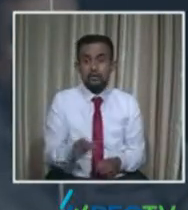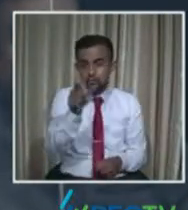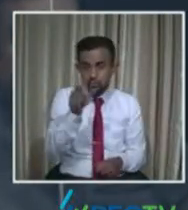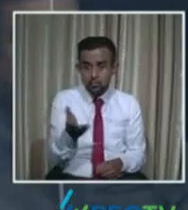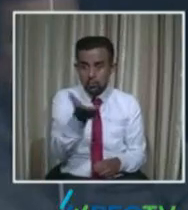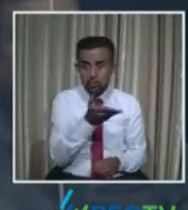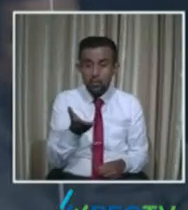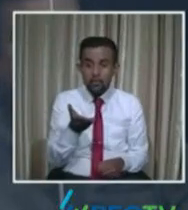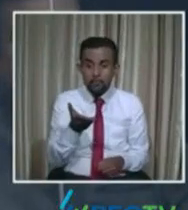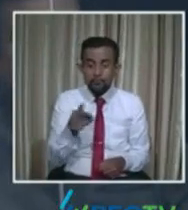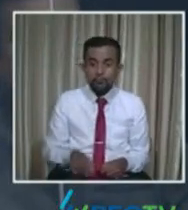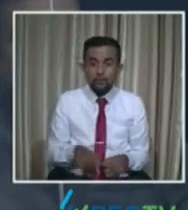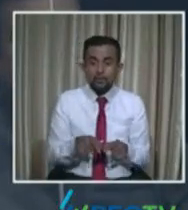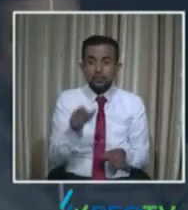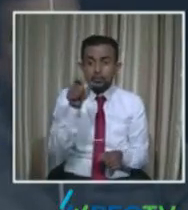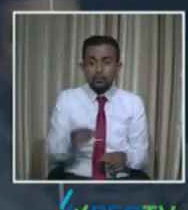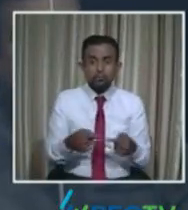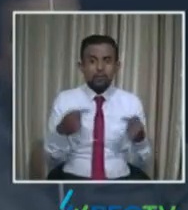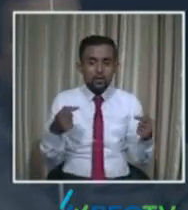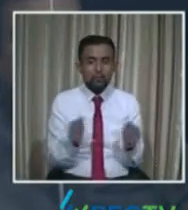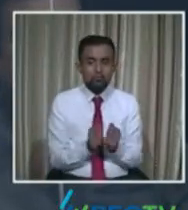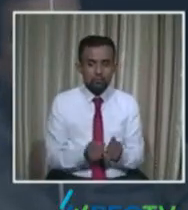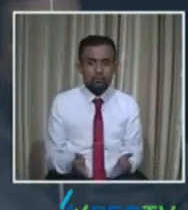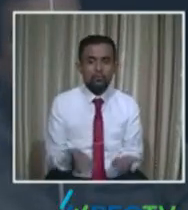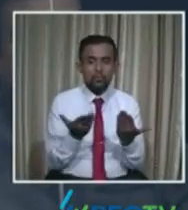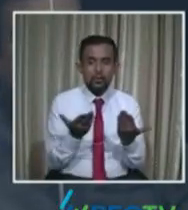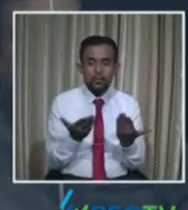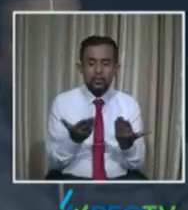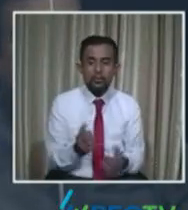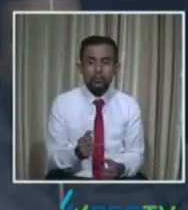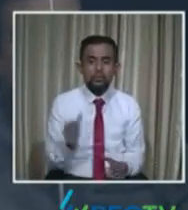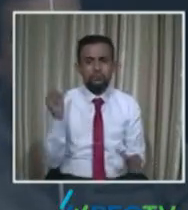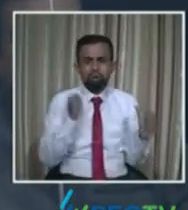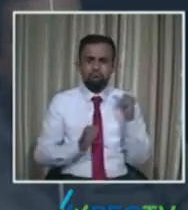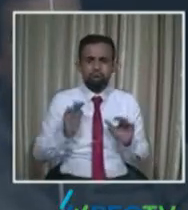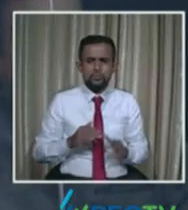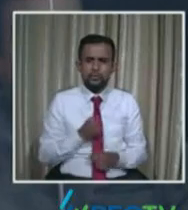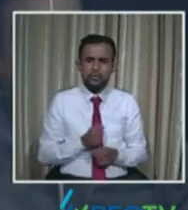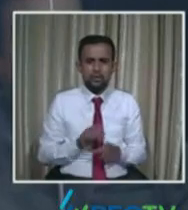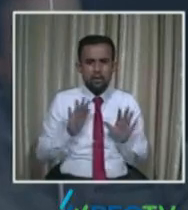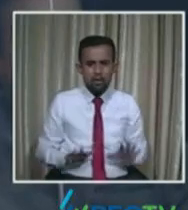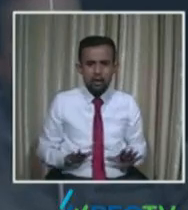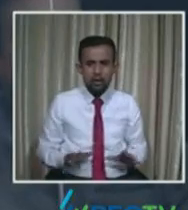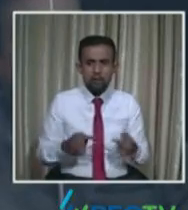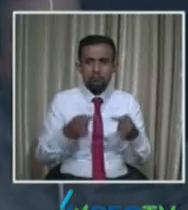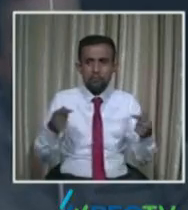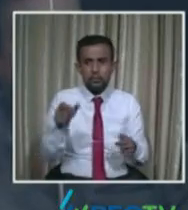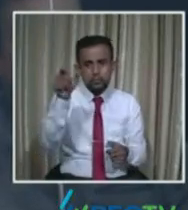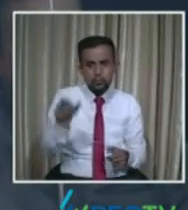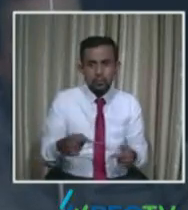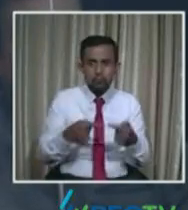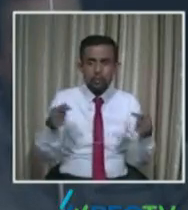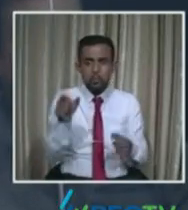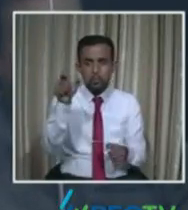බෑ තමුන්නාසලා මෙවැනි පුද්ගලින්ද විරුද්ධව ක්‍රියාත්මක වෙන්න මොන ඉන්ෆෝම් එක ඇඳලා හිටියත් මොන රජයක් හිටියත් විරුද්ධවාදියෙකුට වුණත් විපක්ෂ